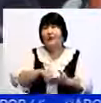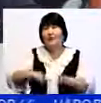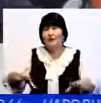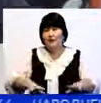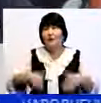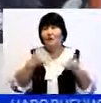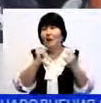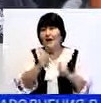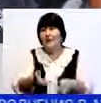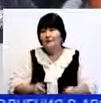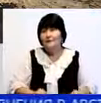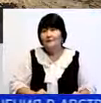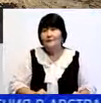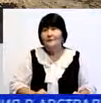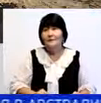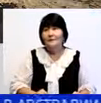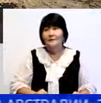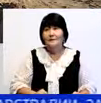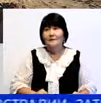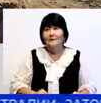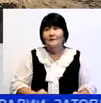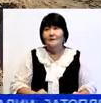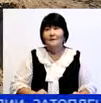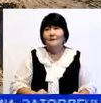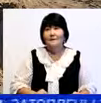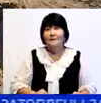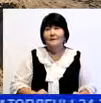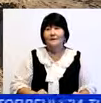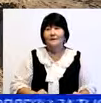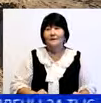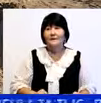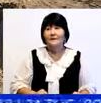Лима Рахангаза, Ельжас Абдельда, Талгат Альменов, Турихан Кожахметов, телеканал «Кызылорда».